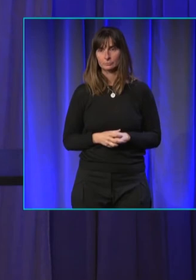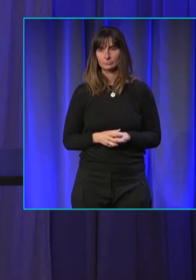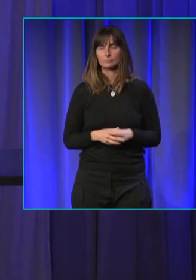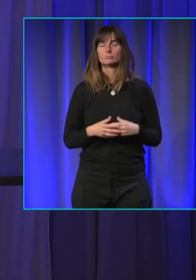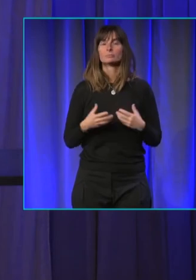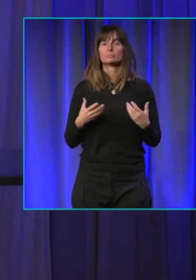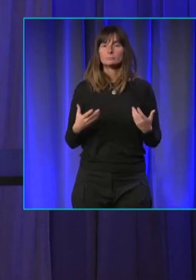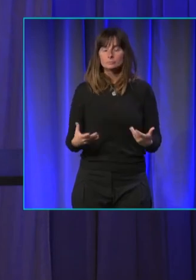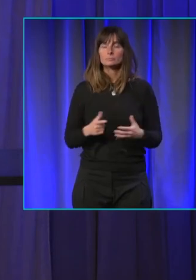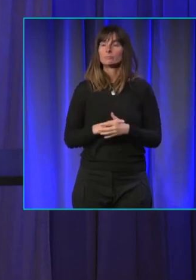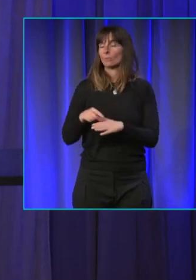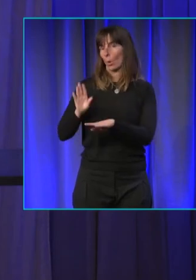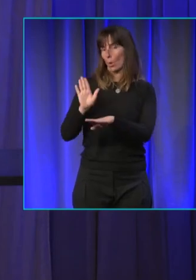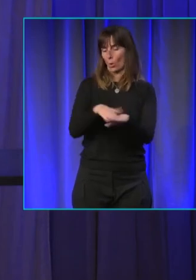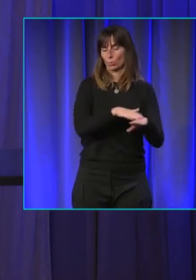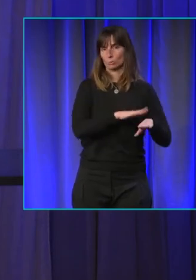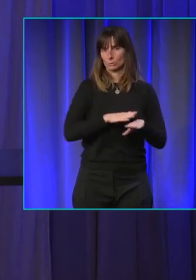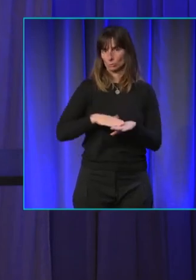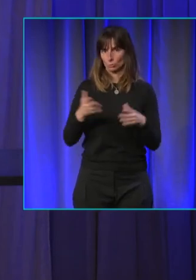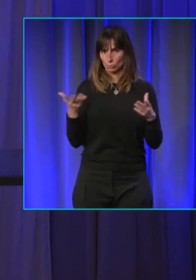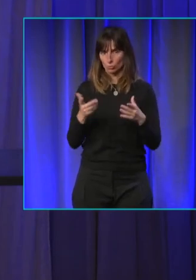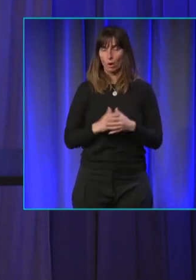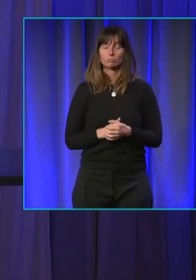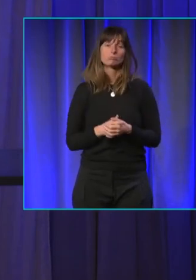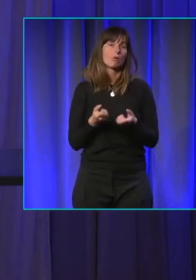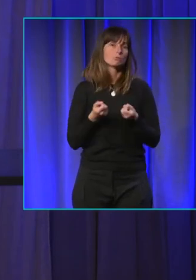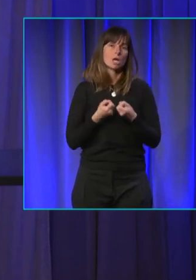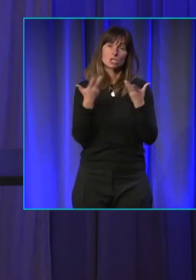Alors les recommandations, c'est un chiffre qui est